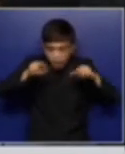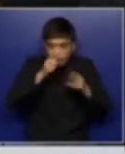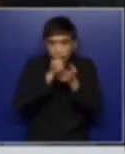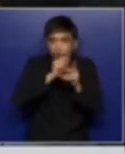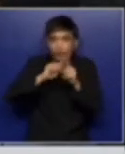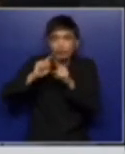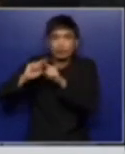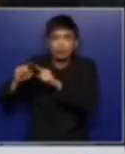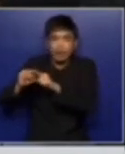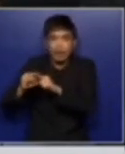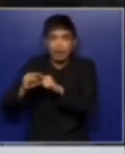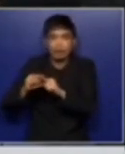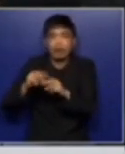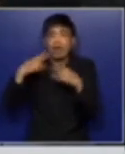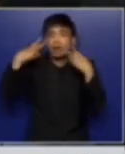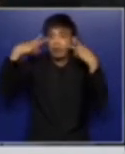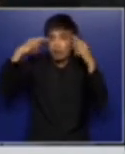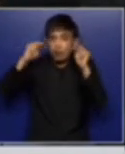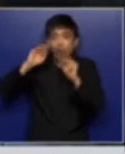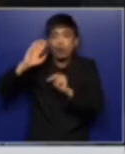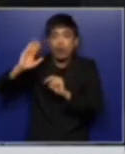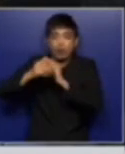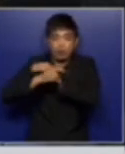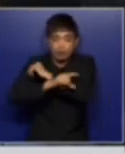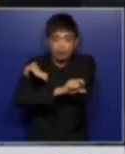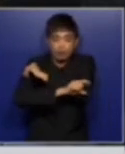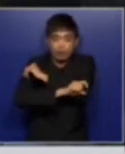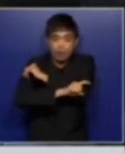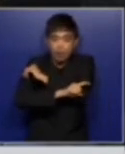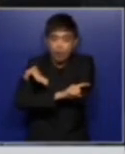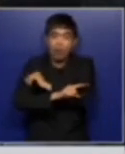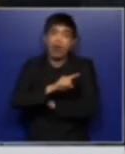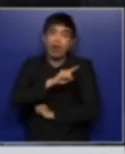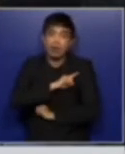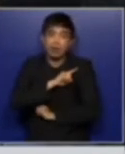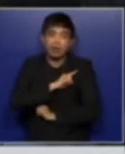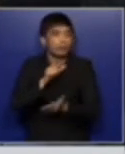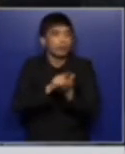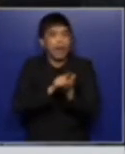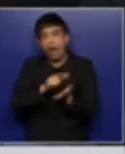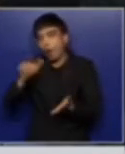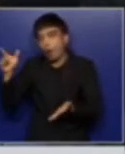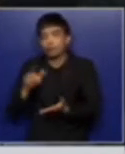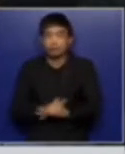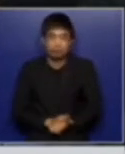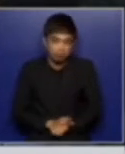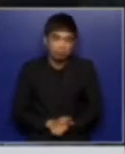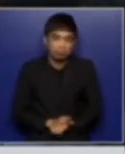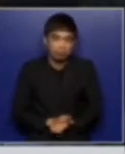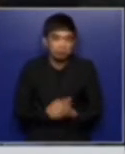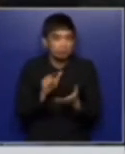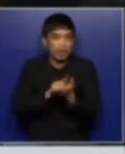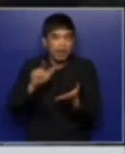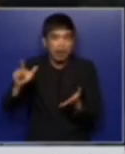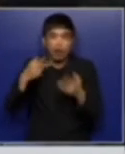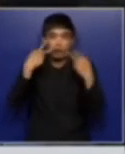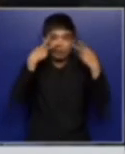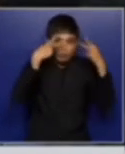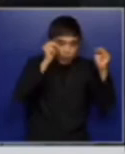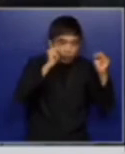นายกรัฐมนตรีประเทศสิงคโปร์ครับแสดงความรับผิดชอบโดยการลาออกครับแล้วนายกรัฐมนตรีประเทศไทย